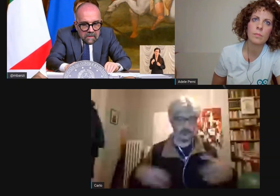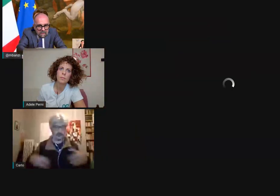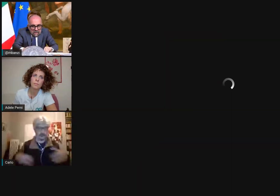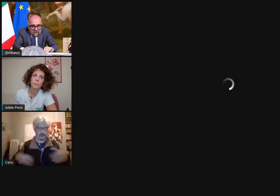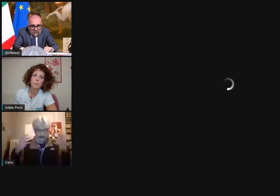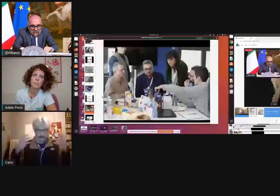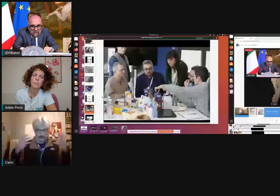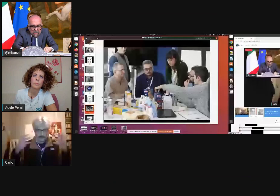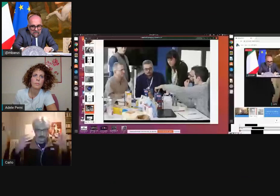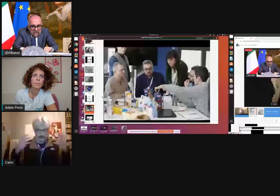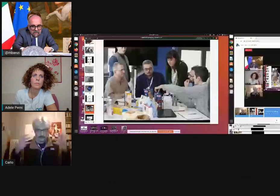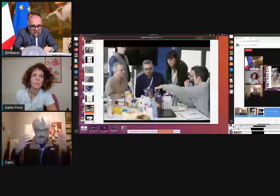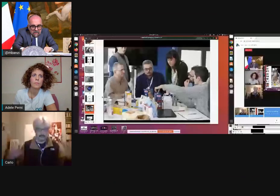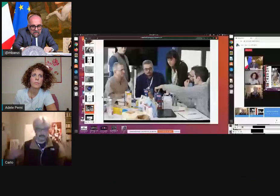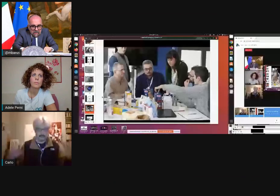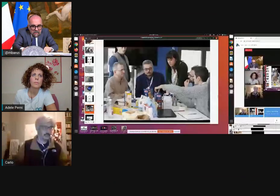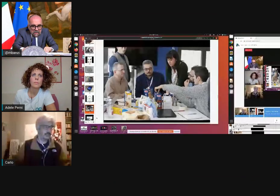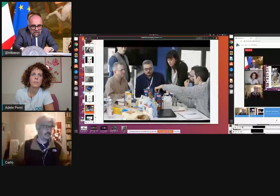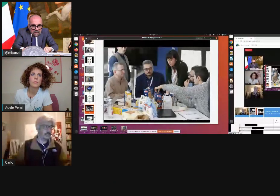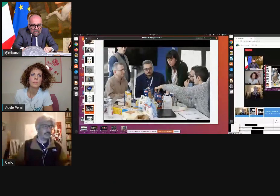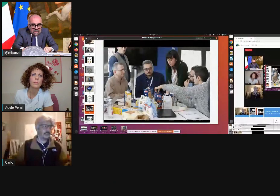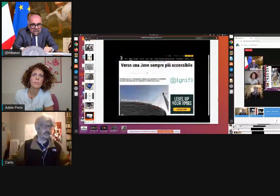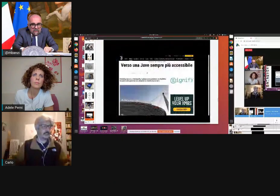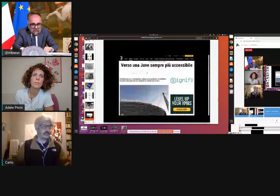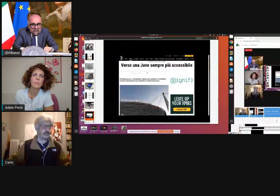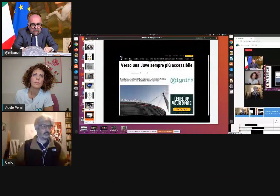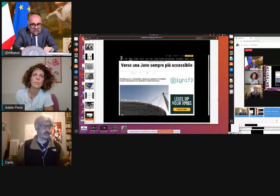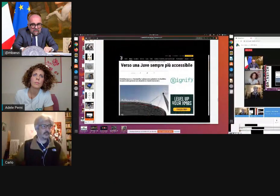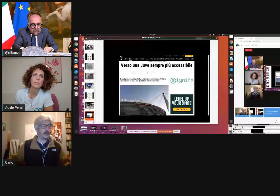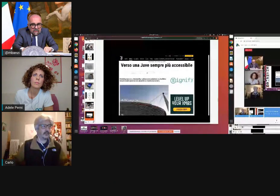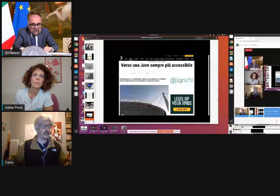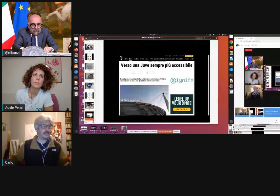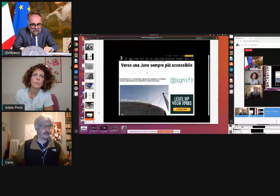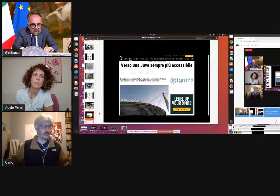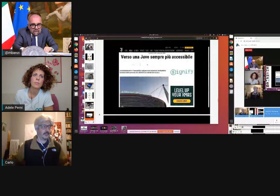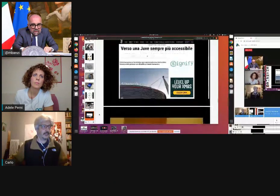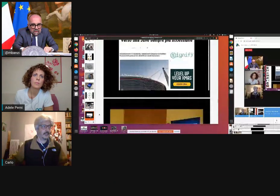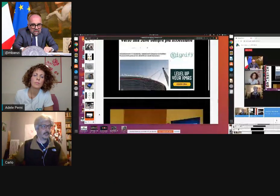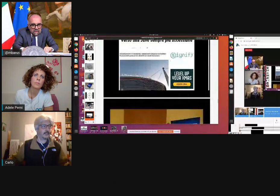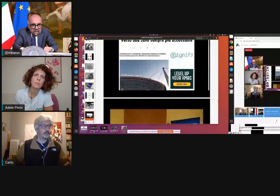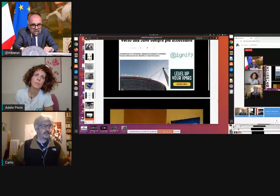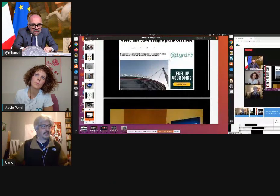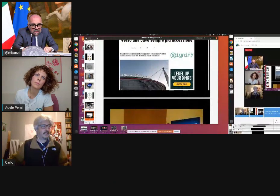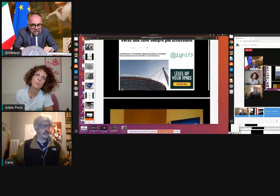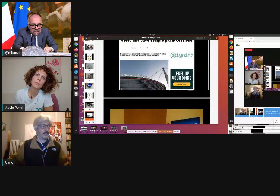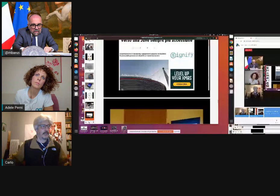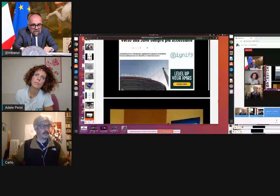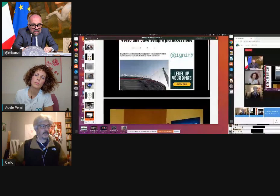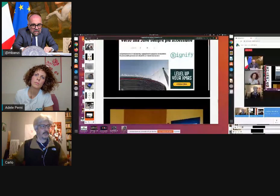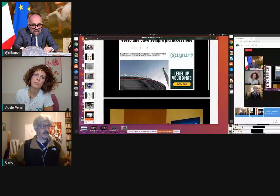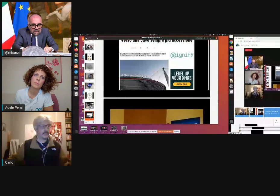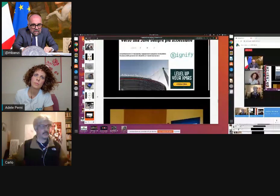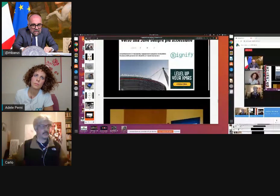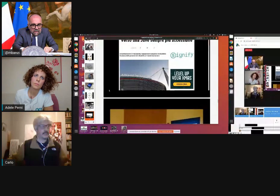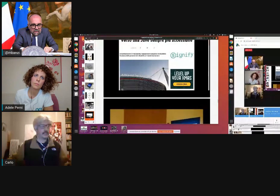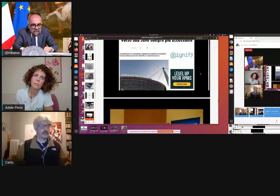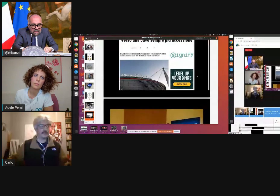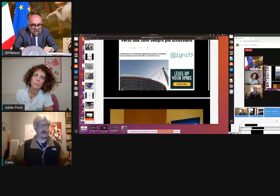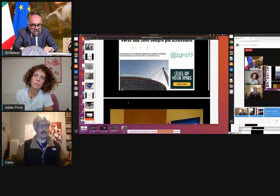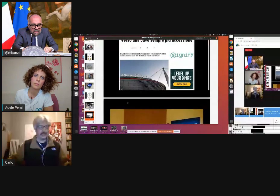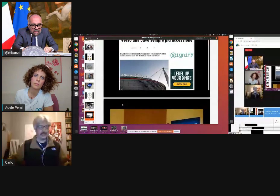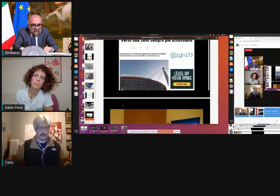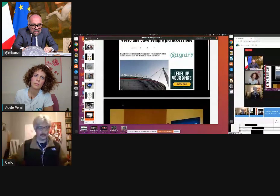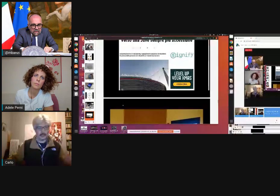Juventus adesso l'abbiamo fatto con Toyota insomma con Toyota sempre l'abbiamo esportato l'abbiamo